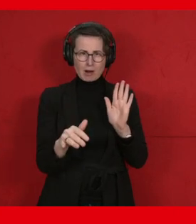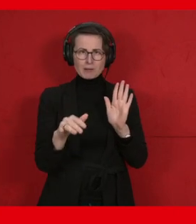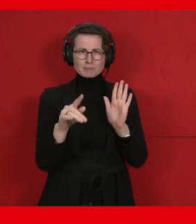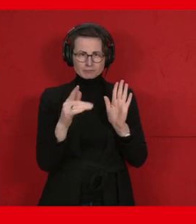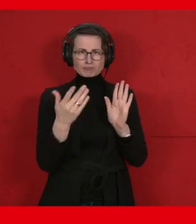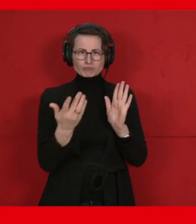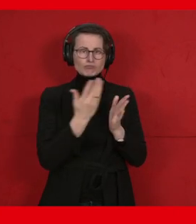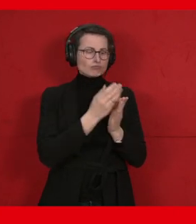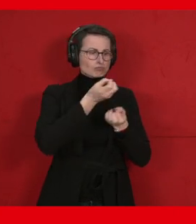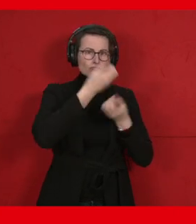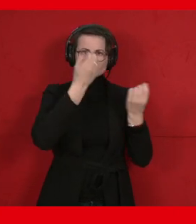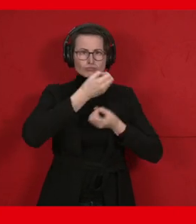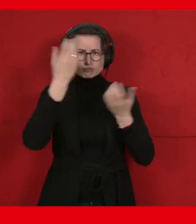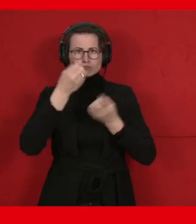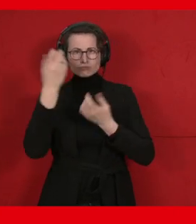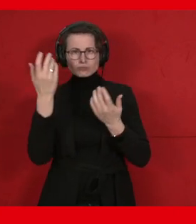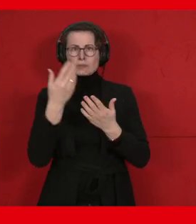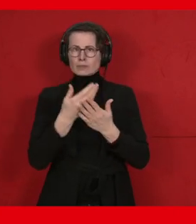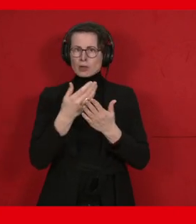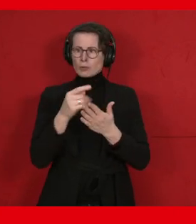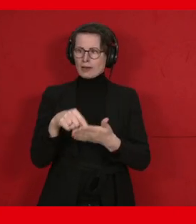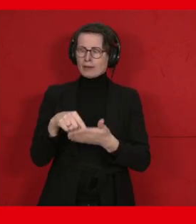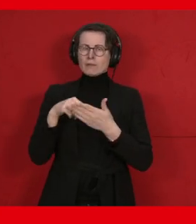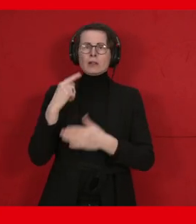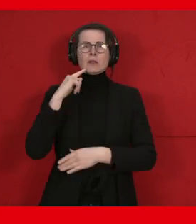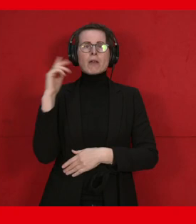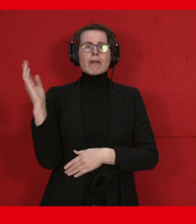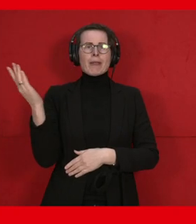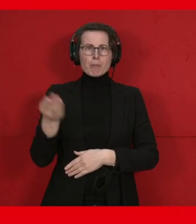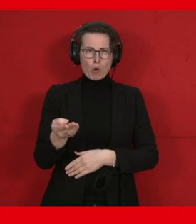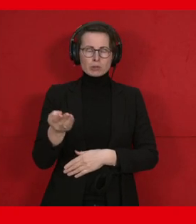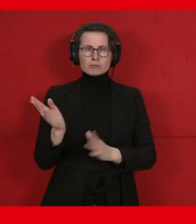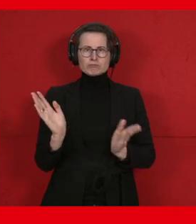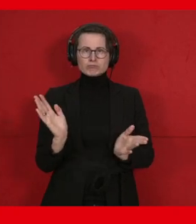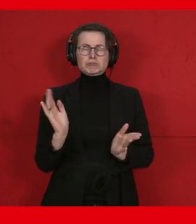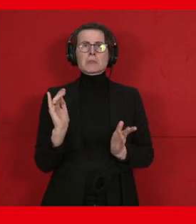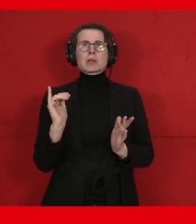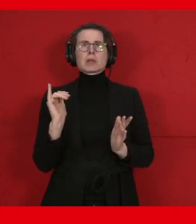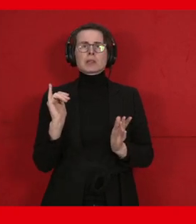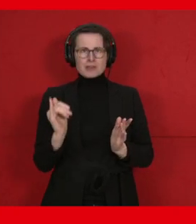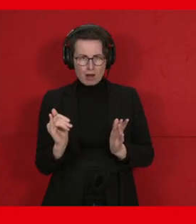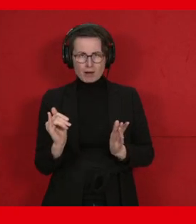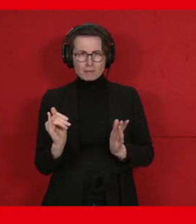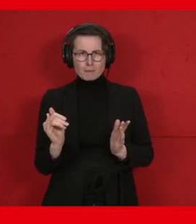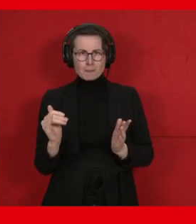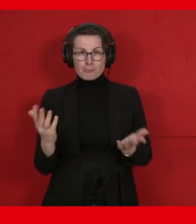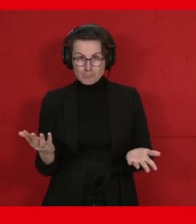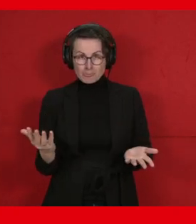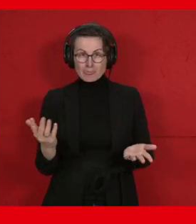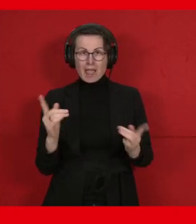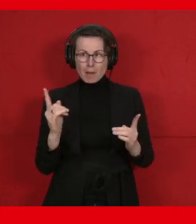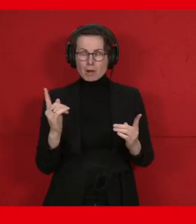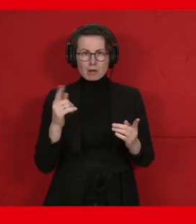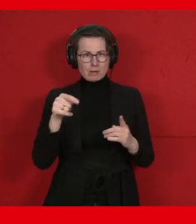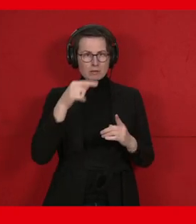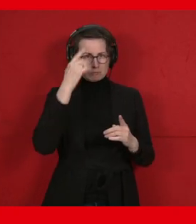sagen. Also der Hinweis darauf, dass importiert werden muss, ist richtig und wenn er dann in dem richtigen